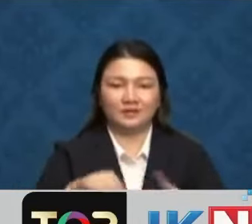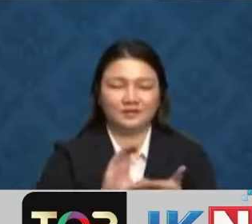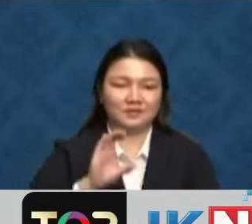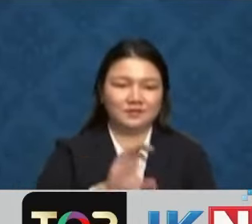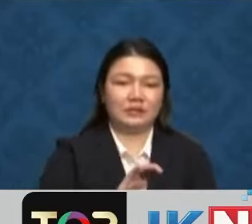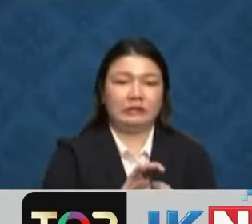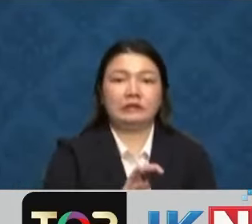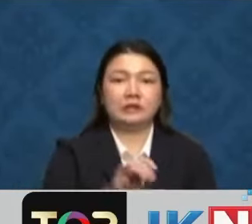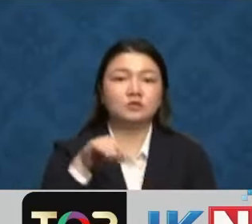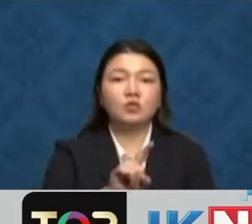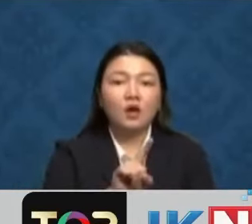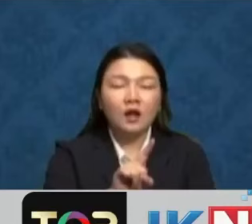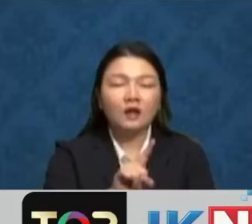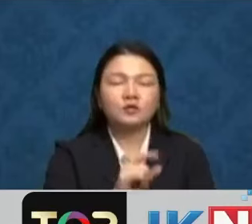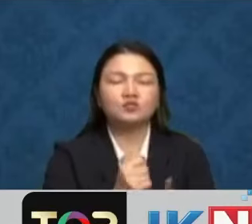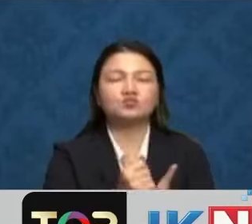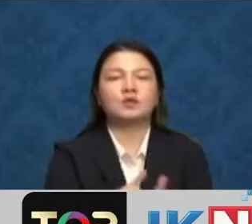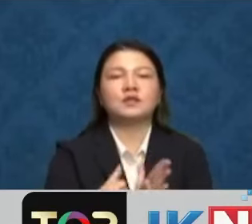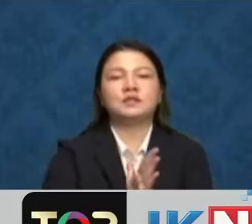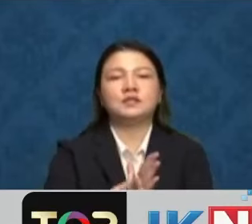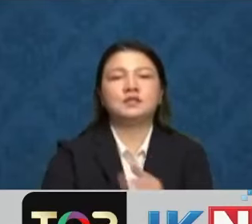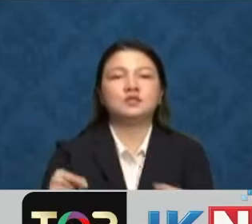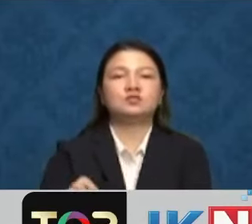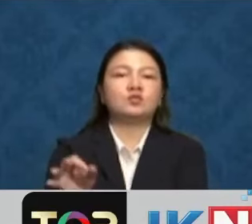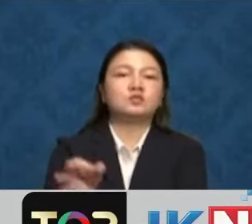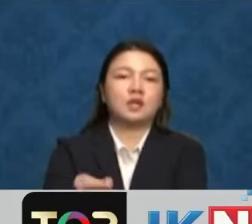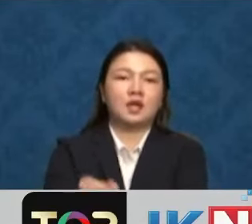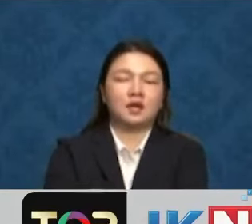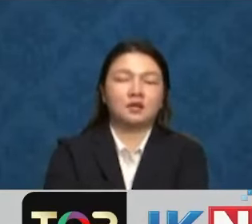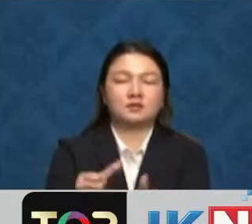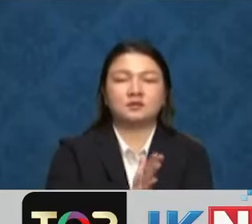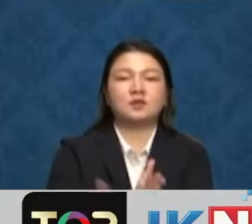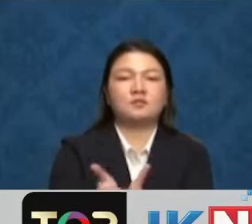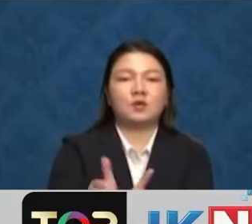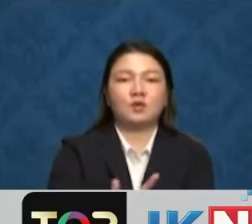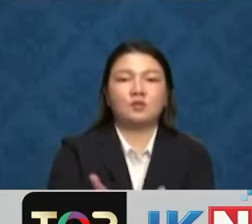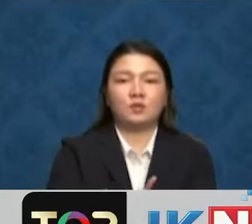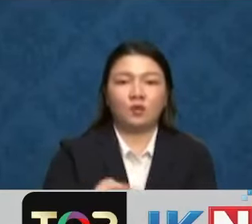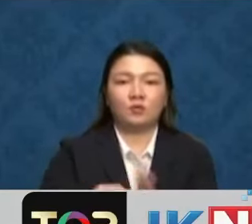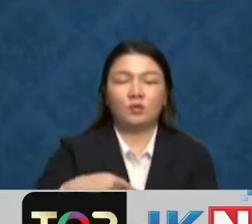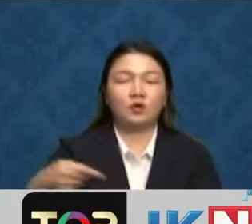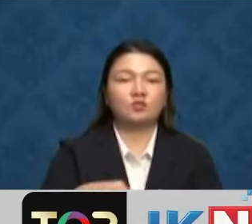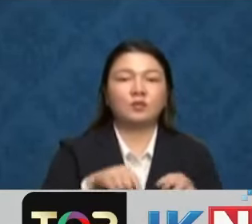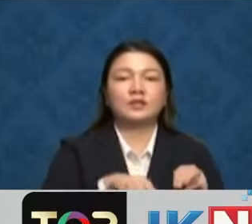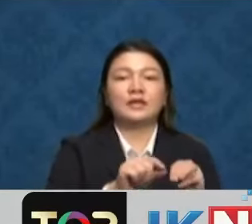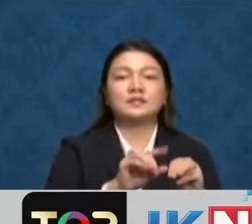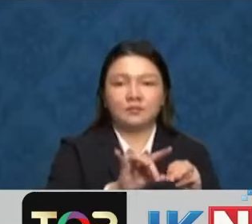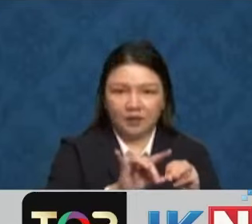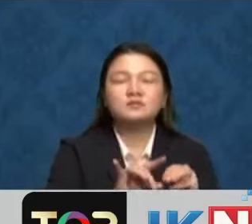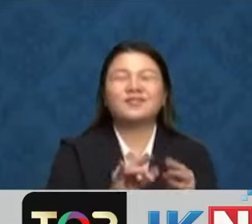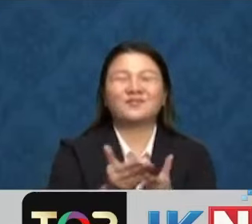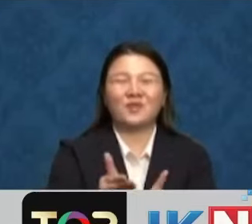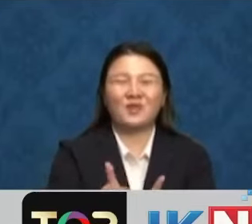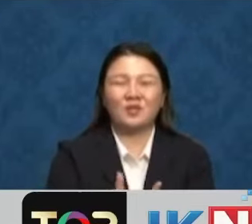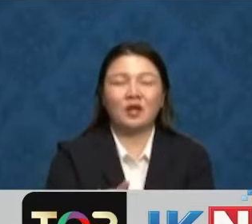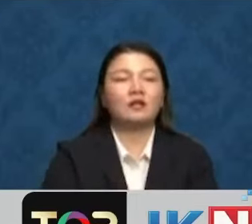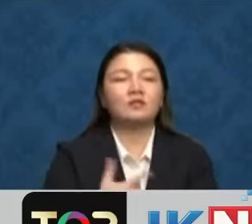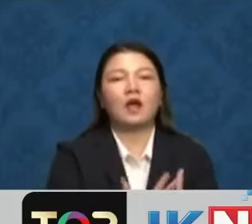แล้วโยกไปทำอะไรโยกเอามาจะเอามาอยู่ในโครงการเติมเงินหมื่นนะเพราะฉะนั้นมันชัดเจน